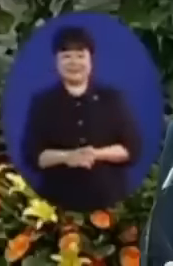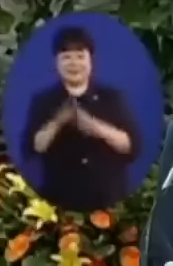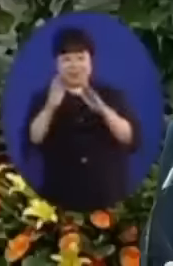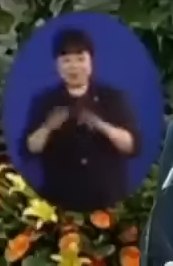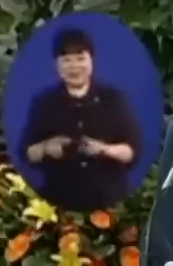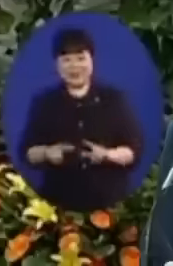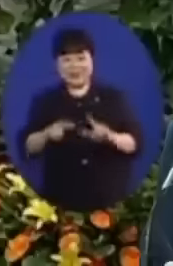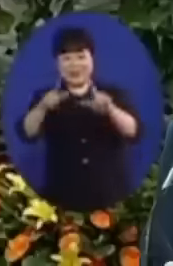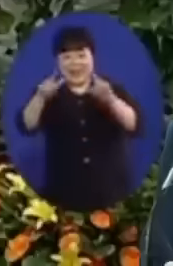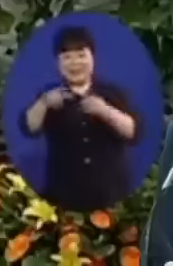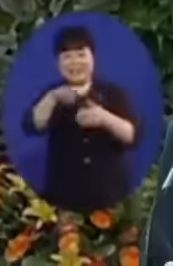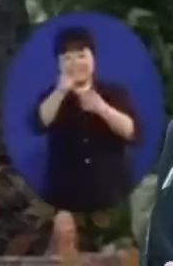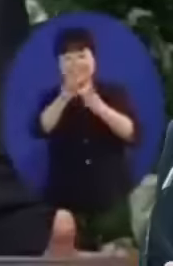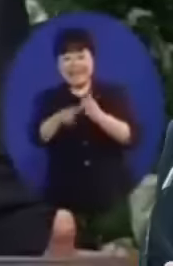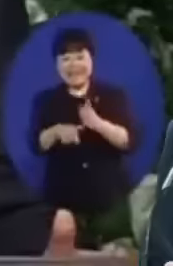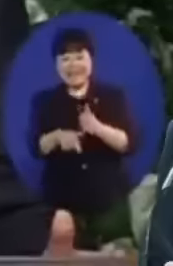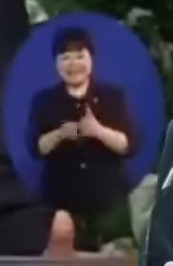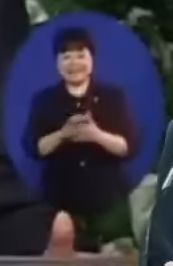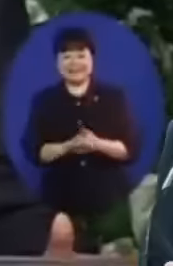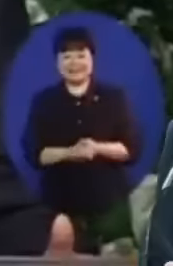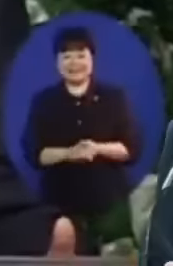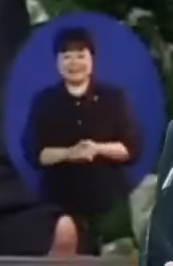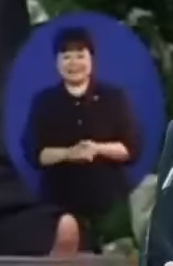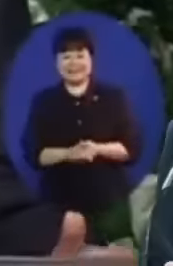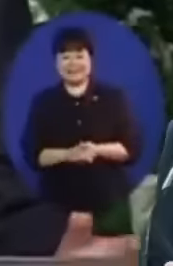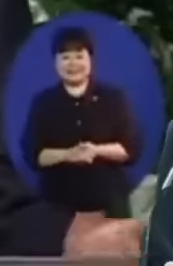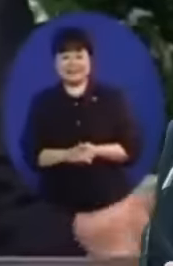오늘 이 시간에